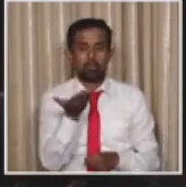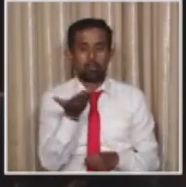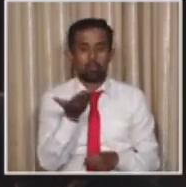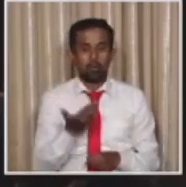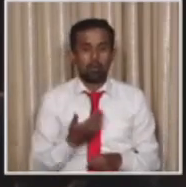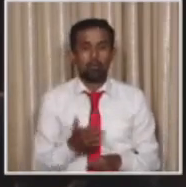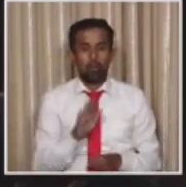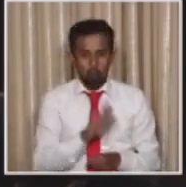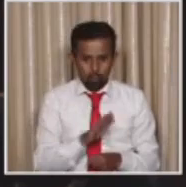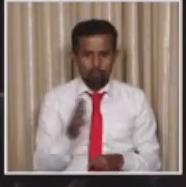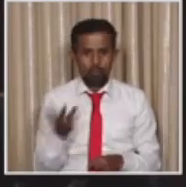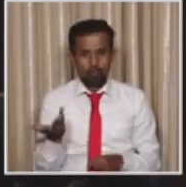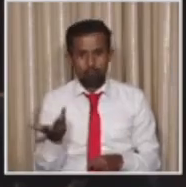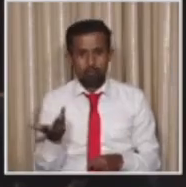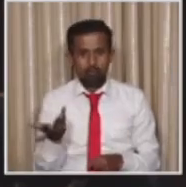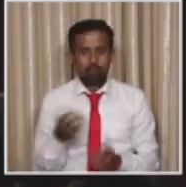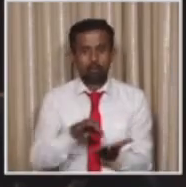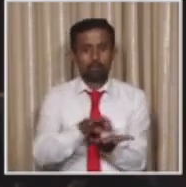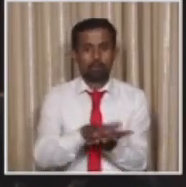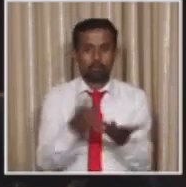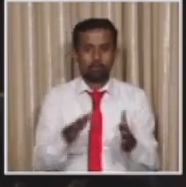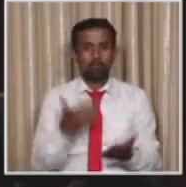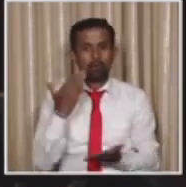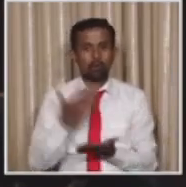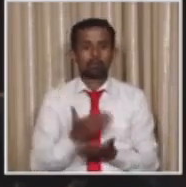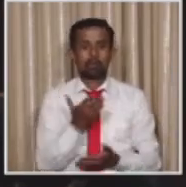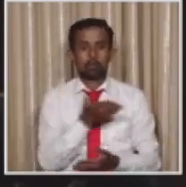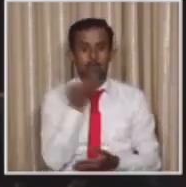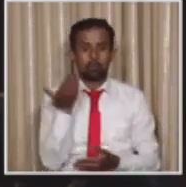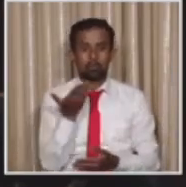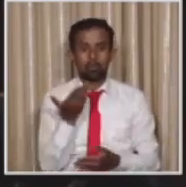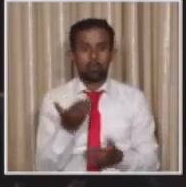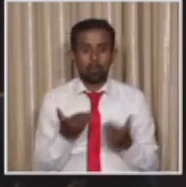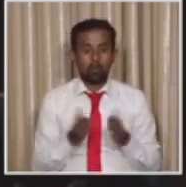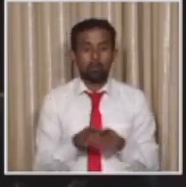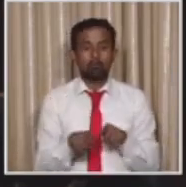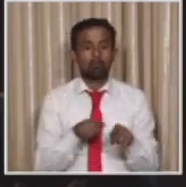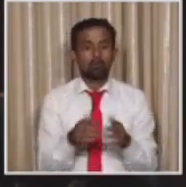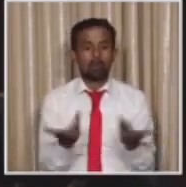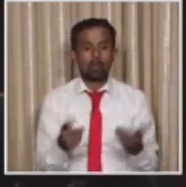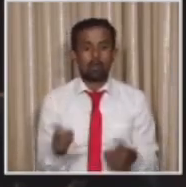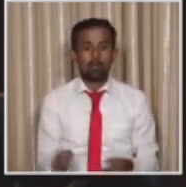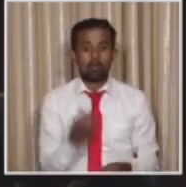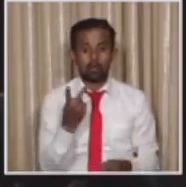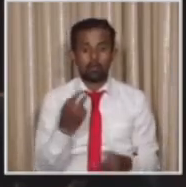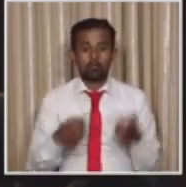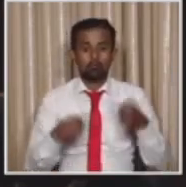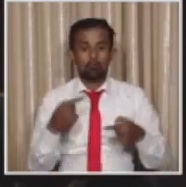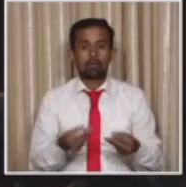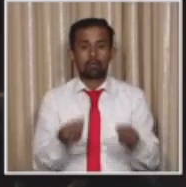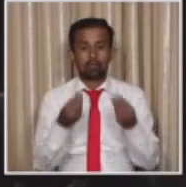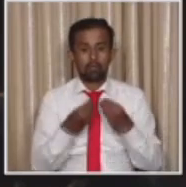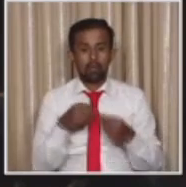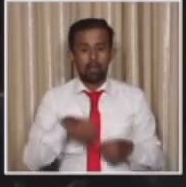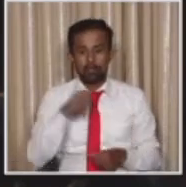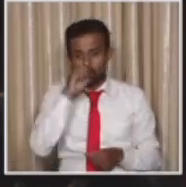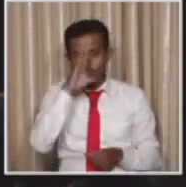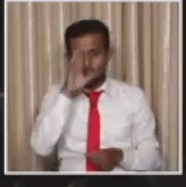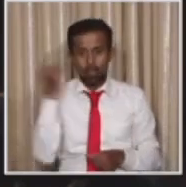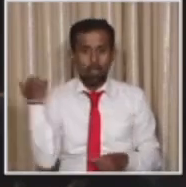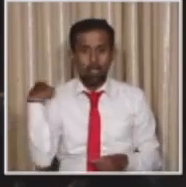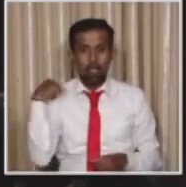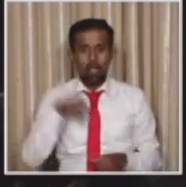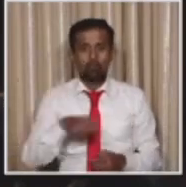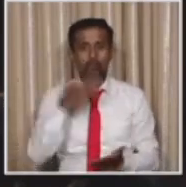ගල යුද්ධ නැද්ද කියලා, යම් කිසි තීන්දුවක් අරගෙන මේක නවත්තන්න තිබුණා. හැබැයි ඒක කරන්නේ නැතුව දින දෙක විවාදයක් දීලා අද උදේ ඇවිල්ලා